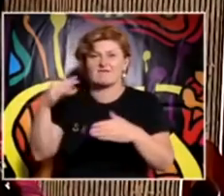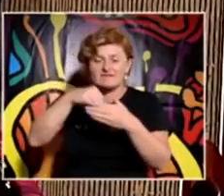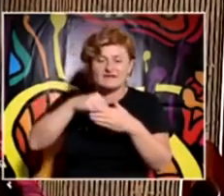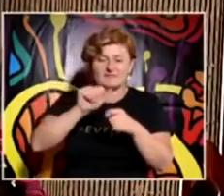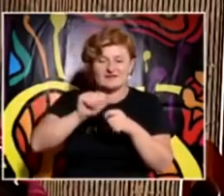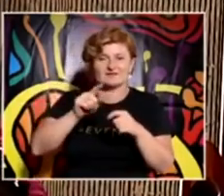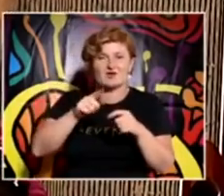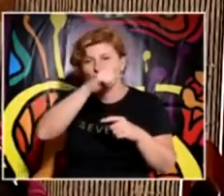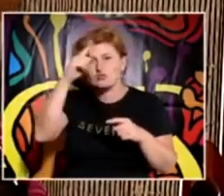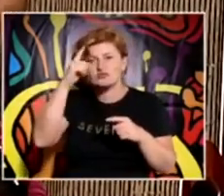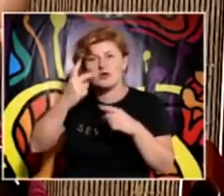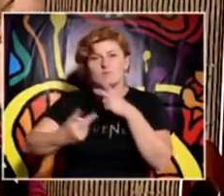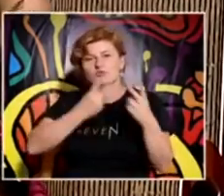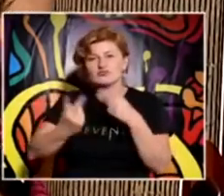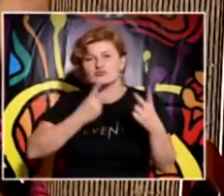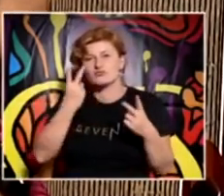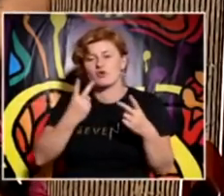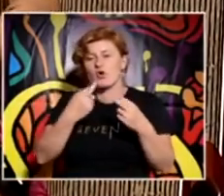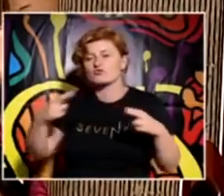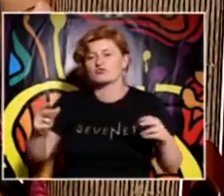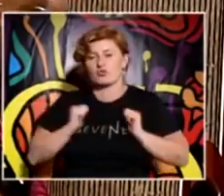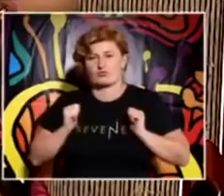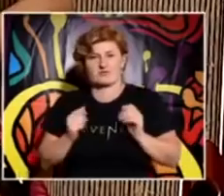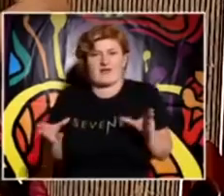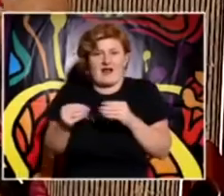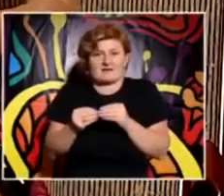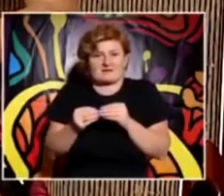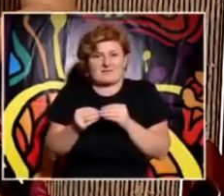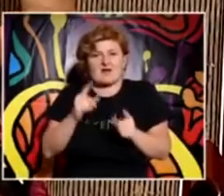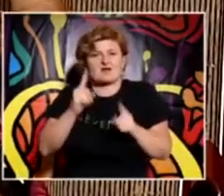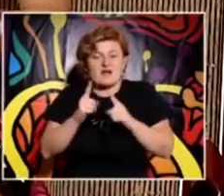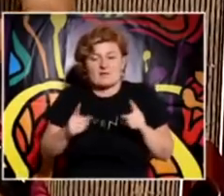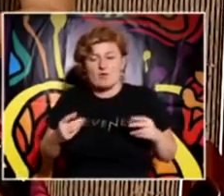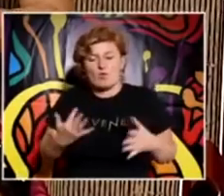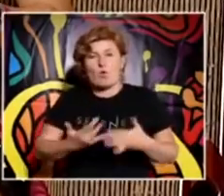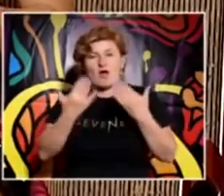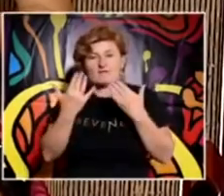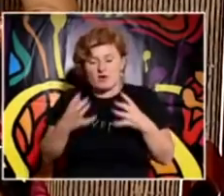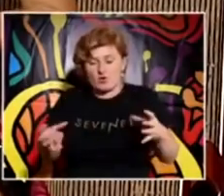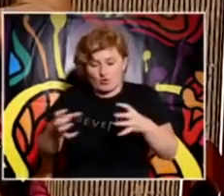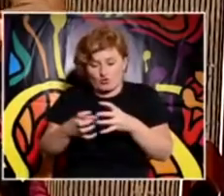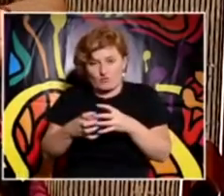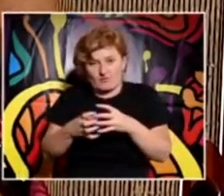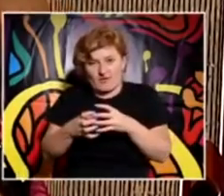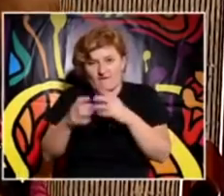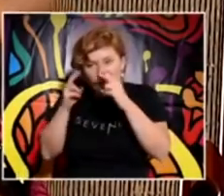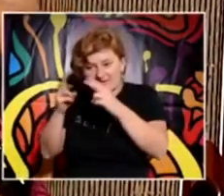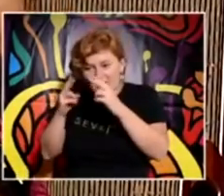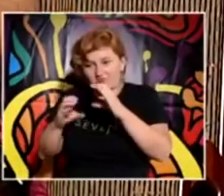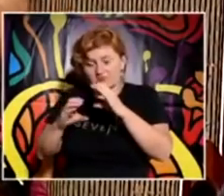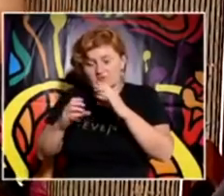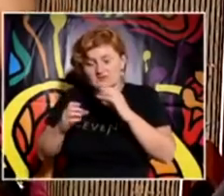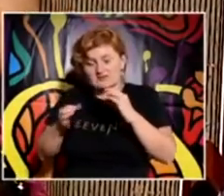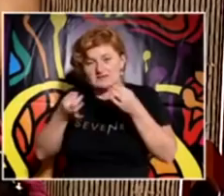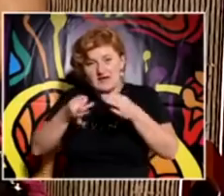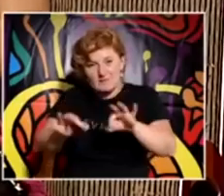poszukują różnych też turystów. Bo na przykład czasem łatwiej jest i taniej wynająć w grupie jakiś samochód niż samotnie właśnie